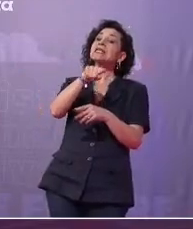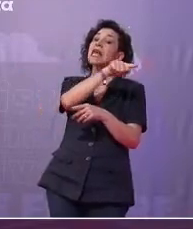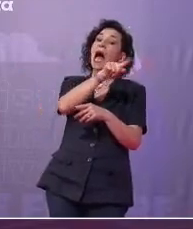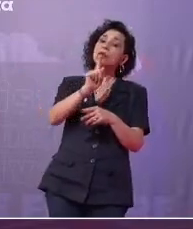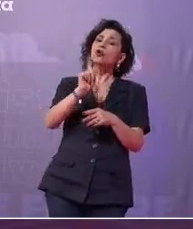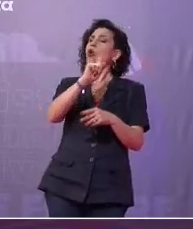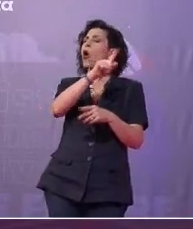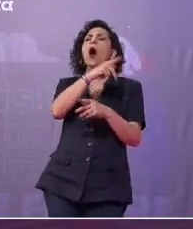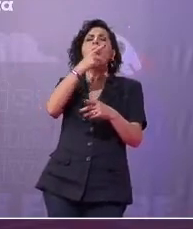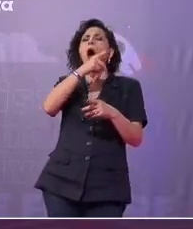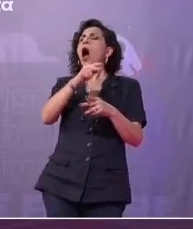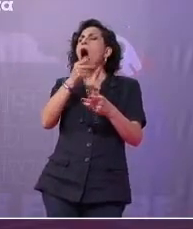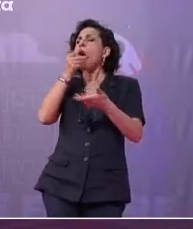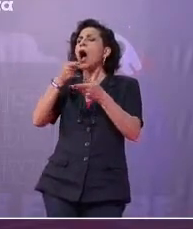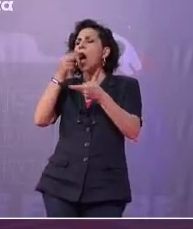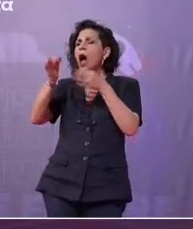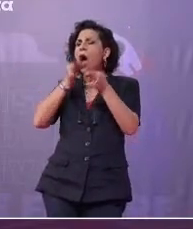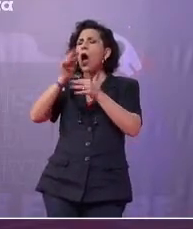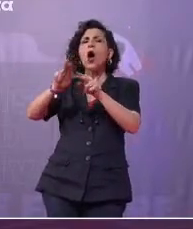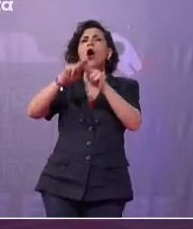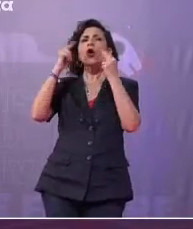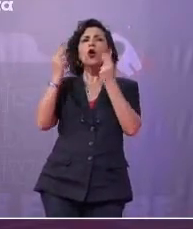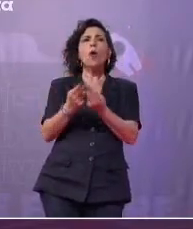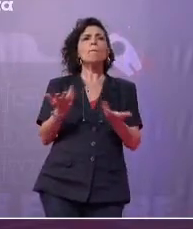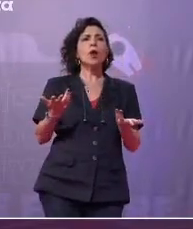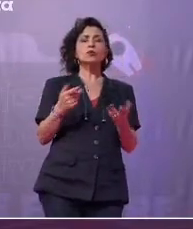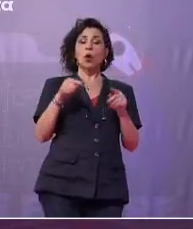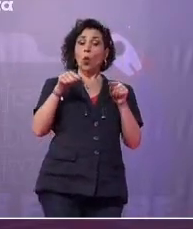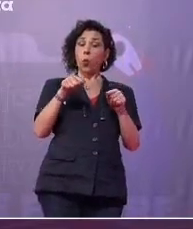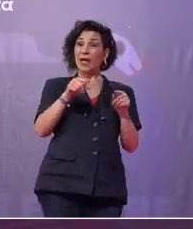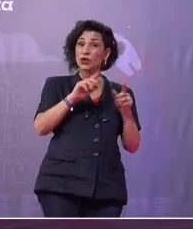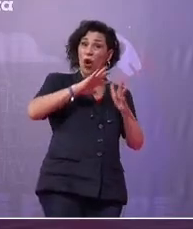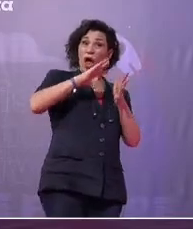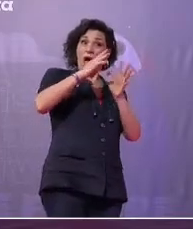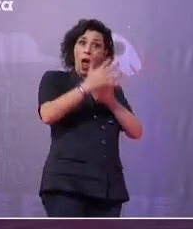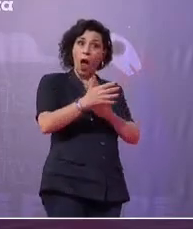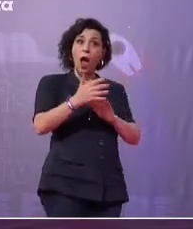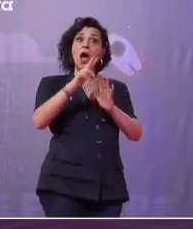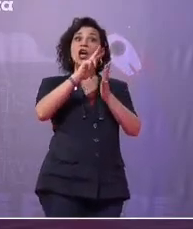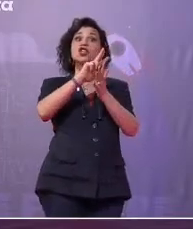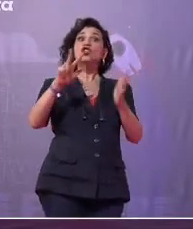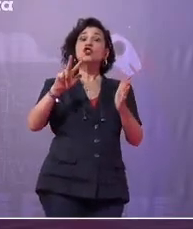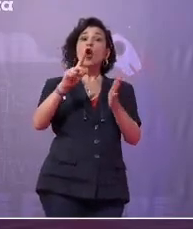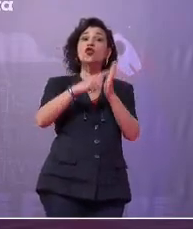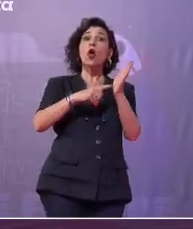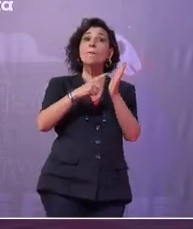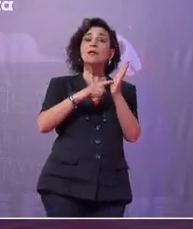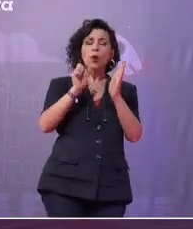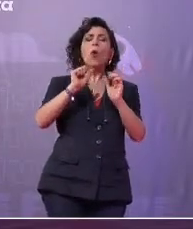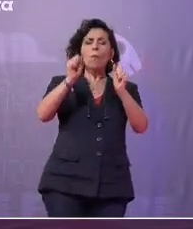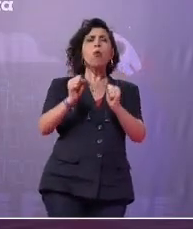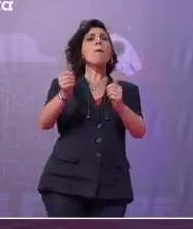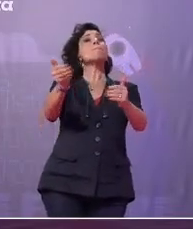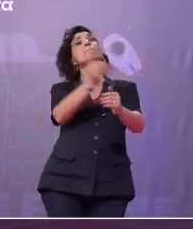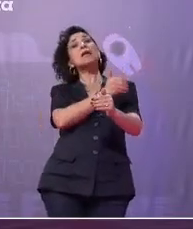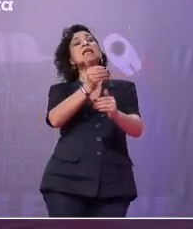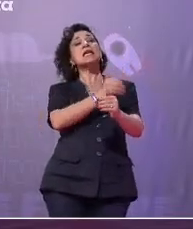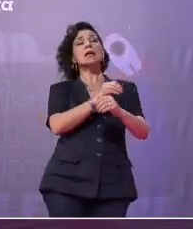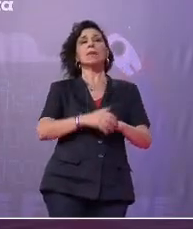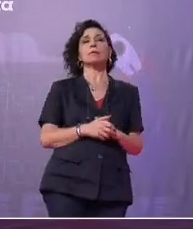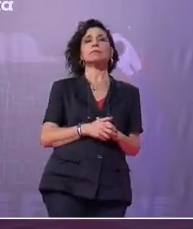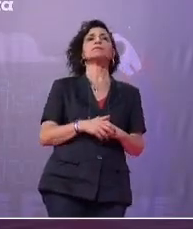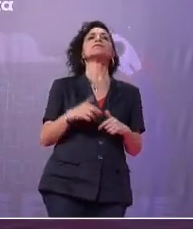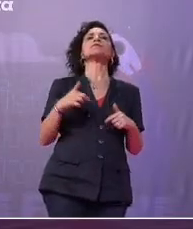in tasca e potrebbe essere molto più veloce di 18 mesi questo passaggio siamo in questo